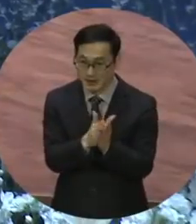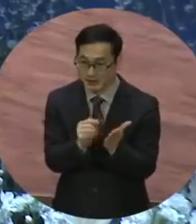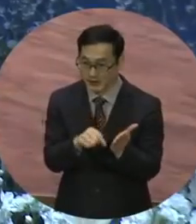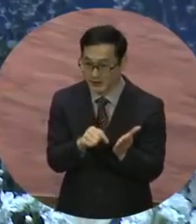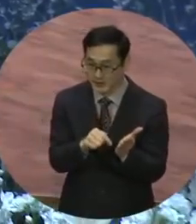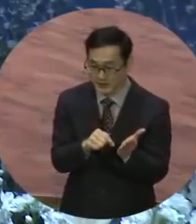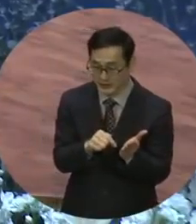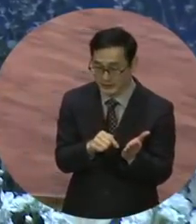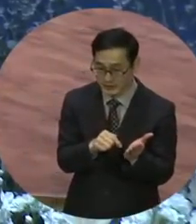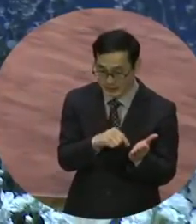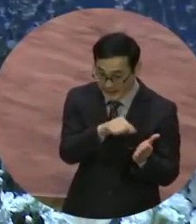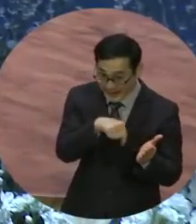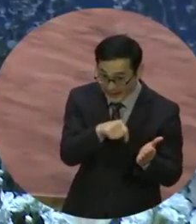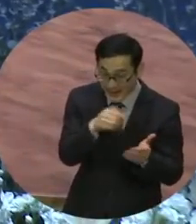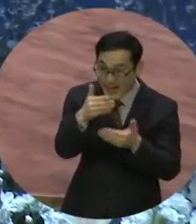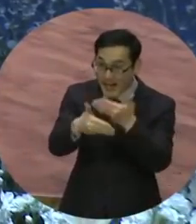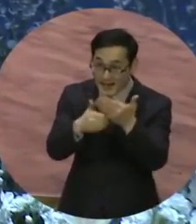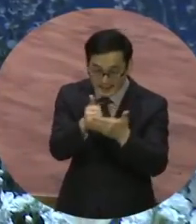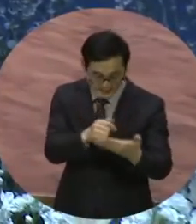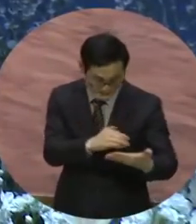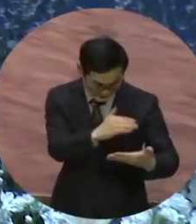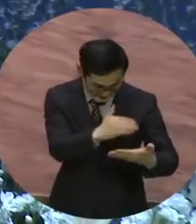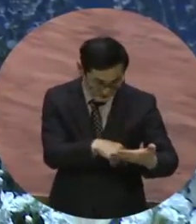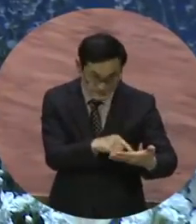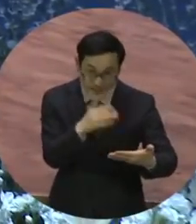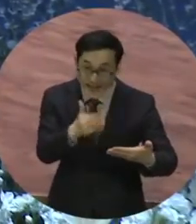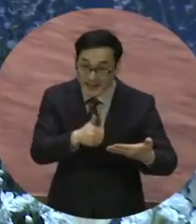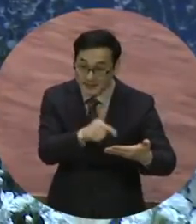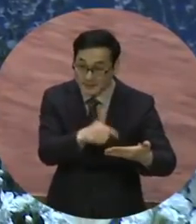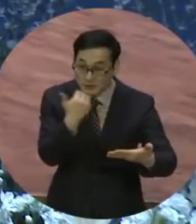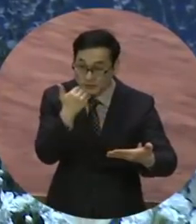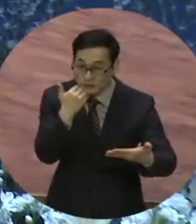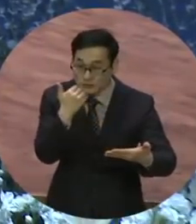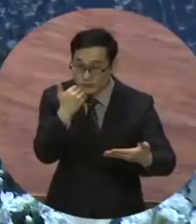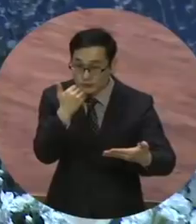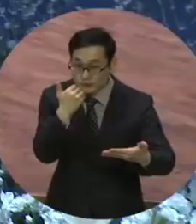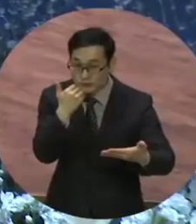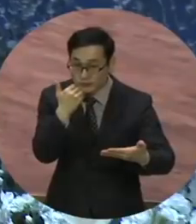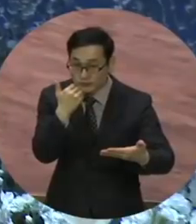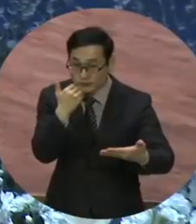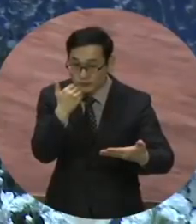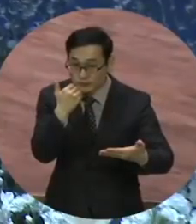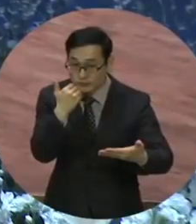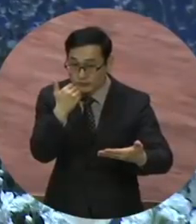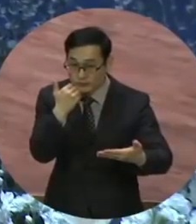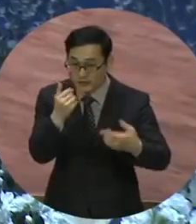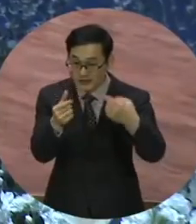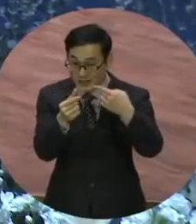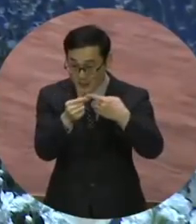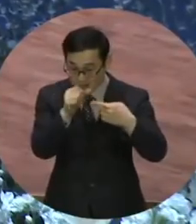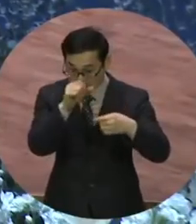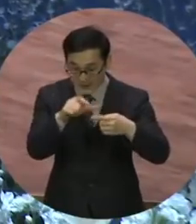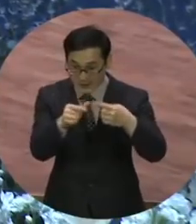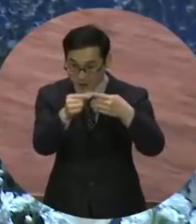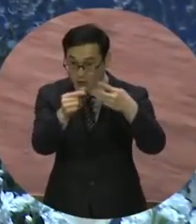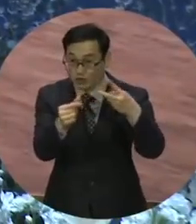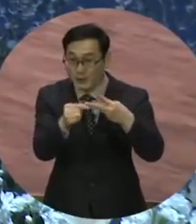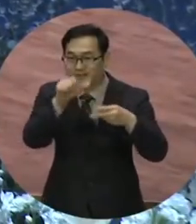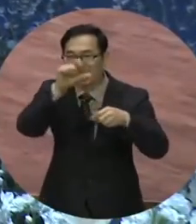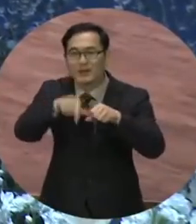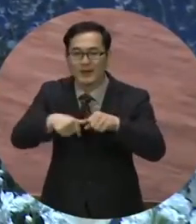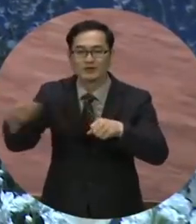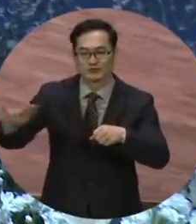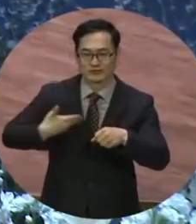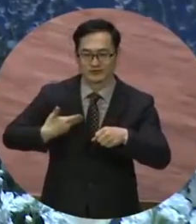성경의 하나님이 누구냐? 성경의 하나님은 두 번째 기회를 주신 하나님이다. 그렇게 말씀했습니다.